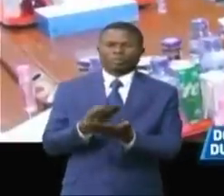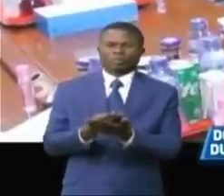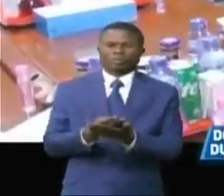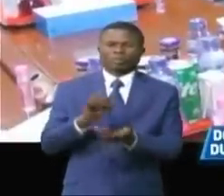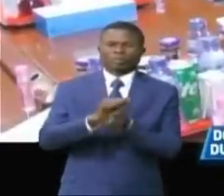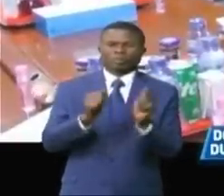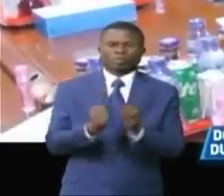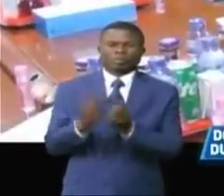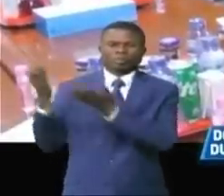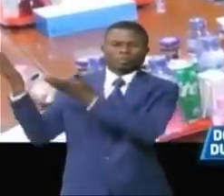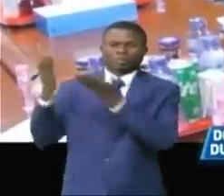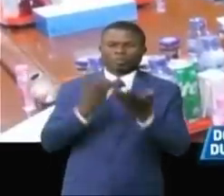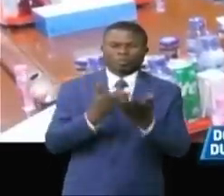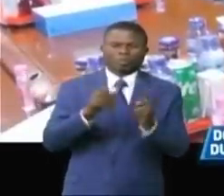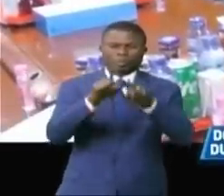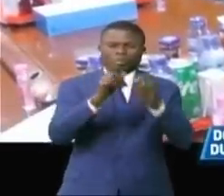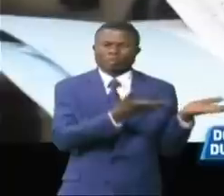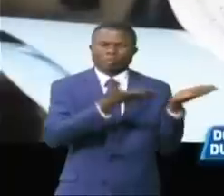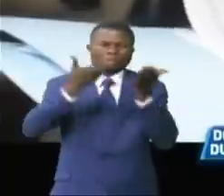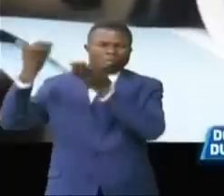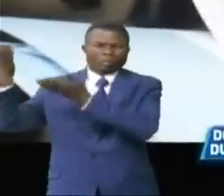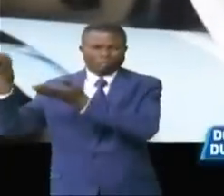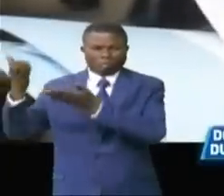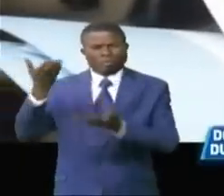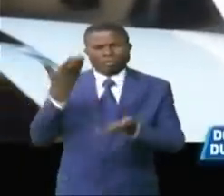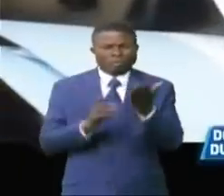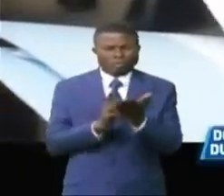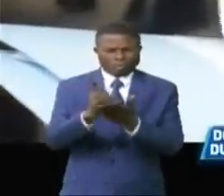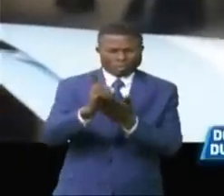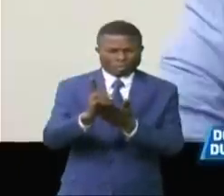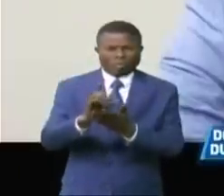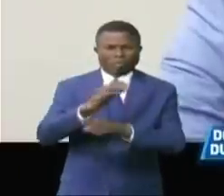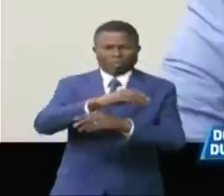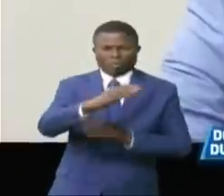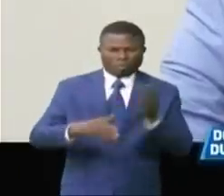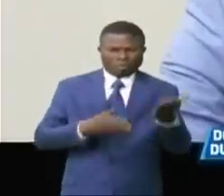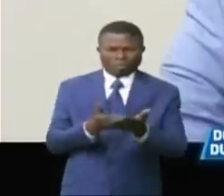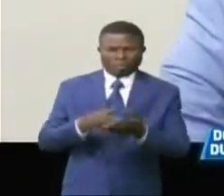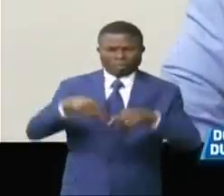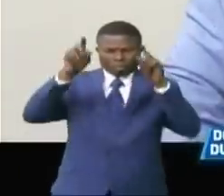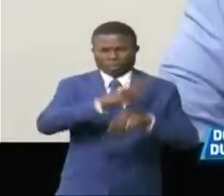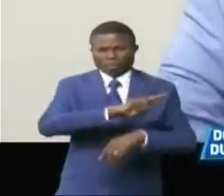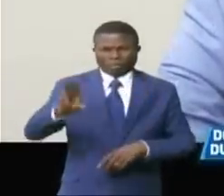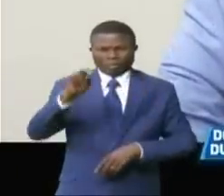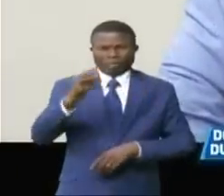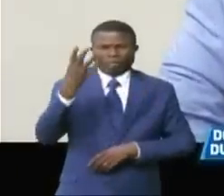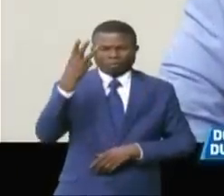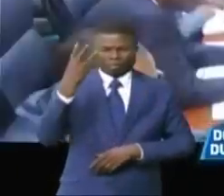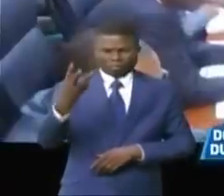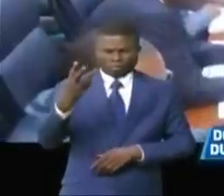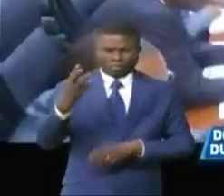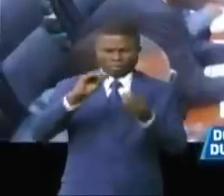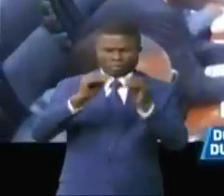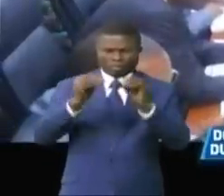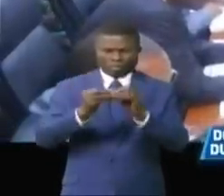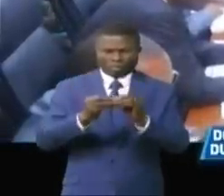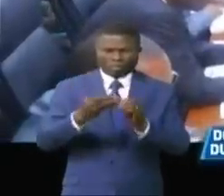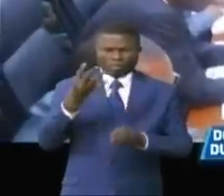secteur des importations et exportations, voire des droits d'accises. Exercice 2023 chiffré à plus